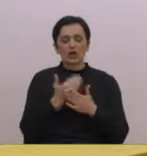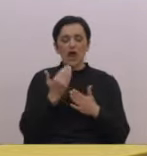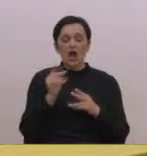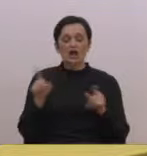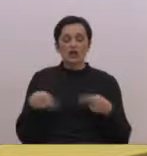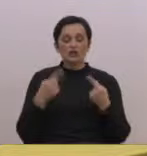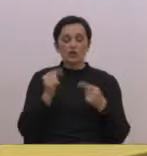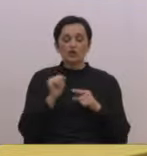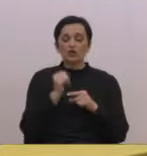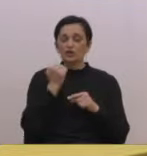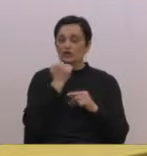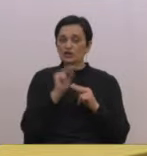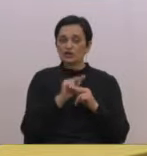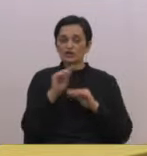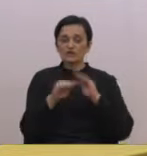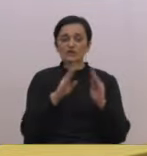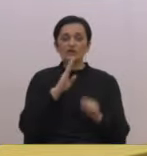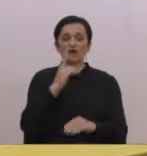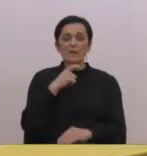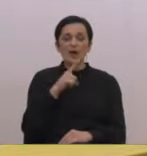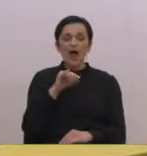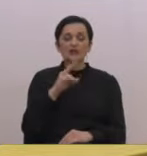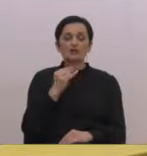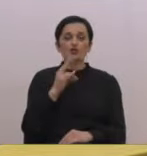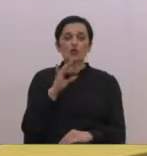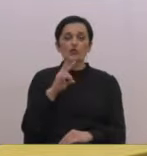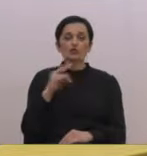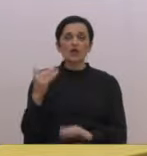ინფრასტრუქტურა. ქალბატონი ხატია წილოსანის კითხვა იყო